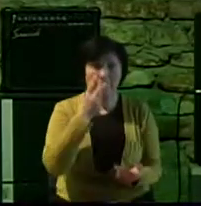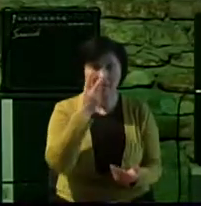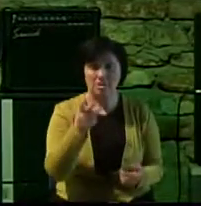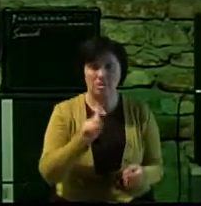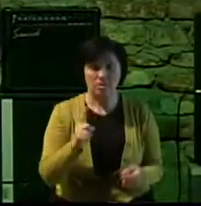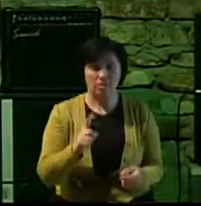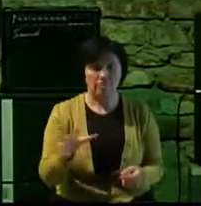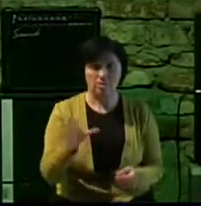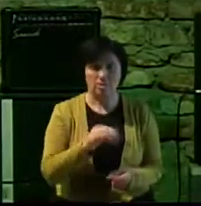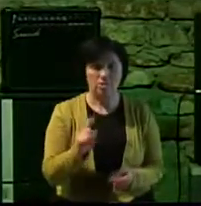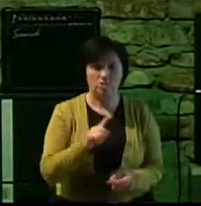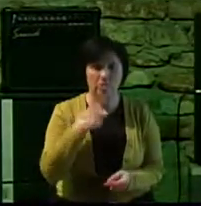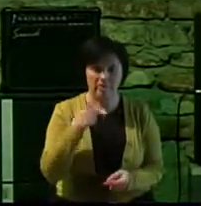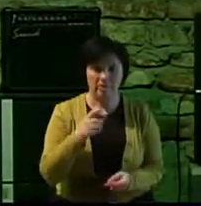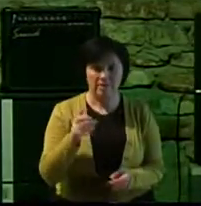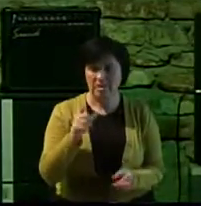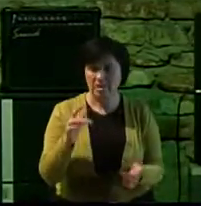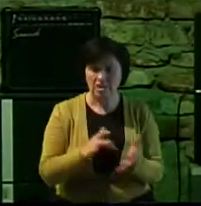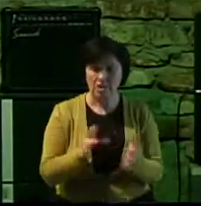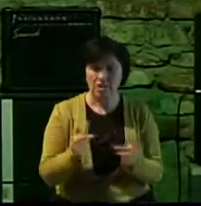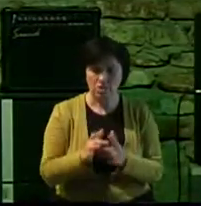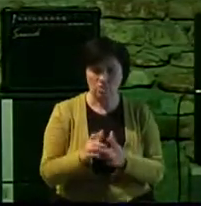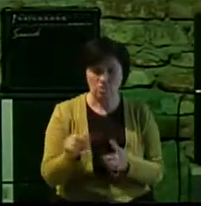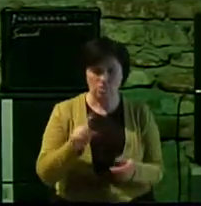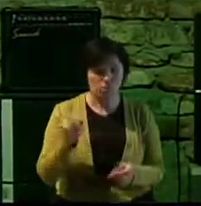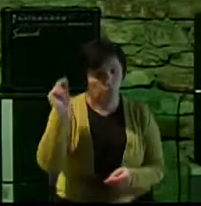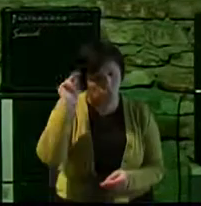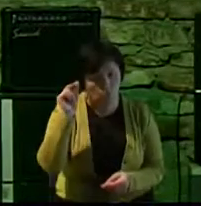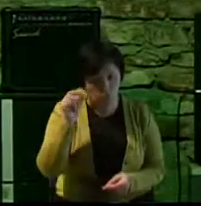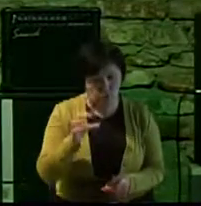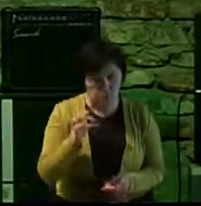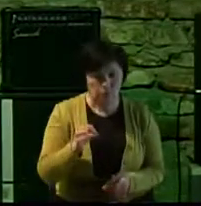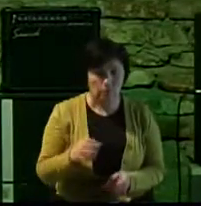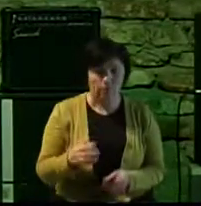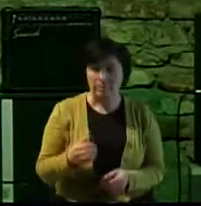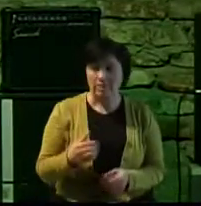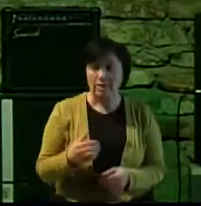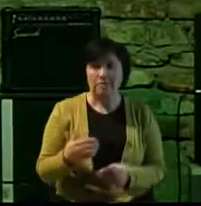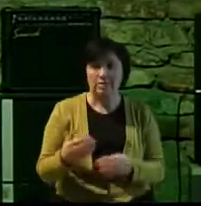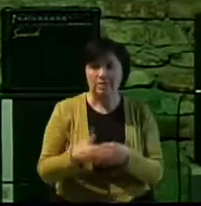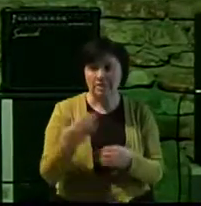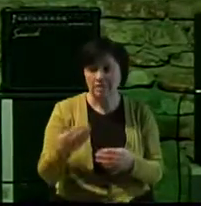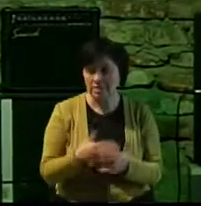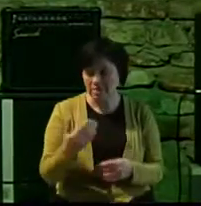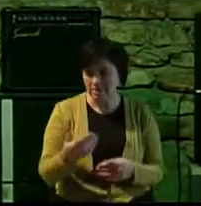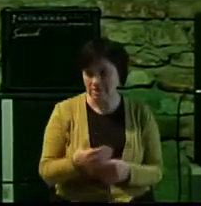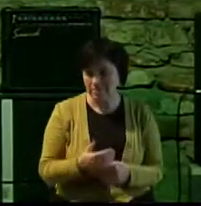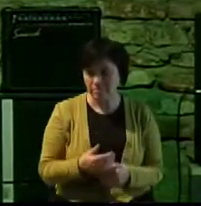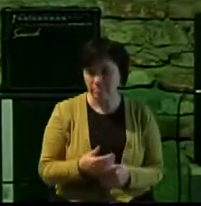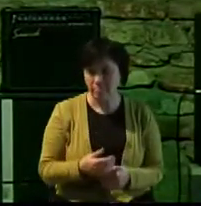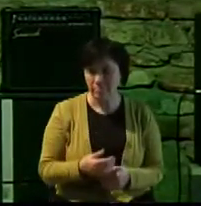и нежелания человека признать свой грех и покаяться, этот человек был отлучен от церкви.